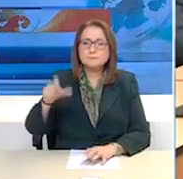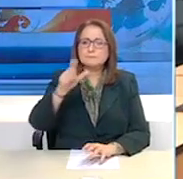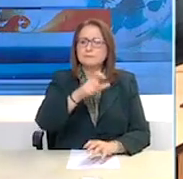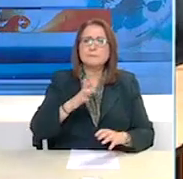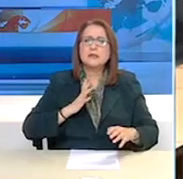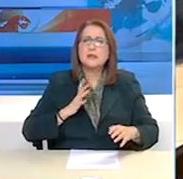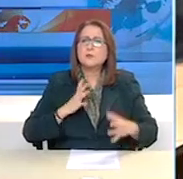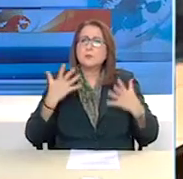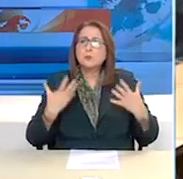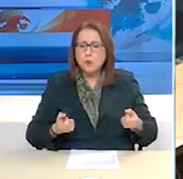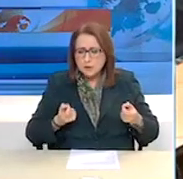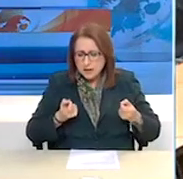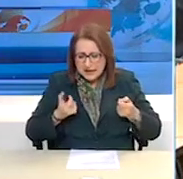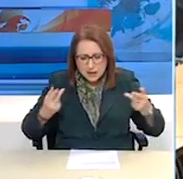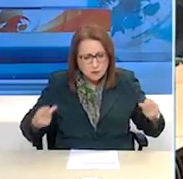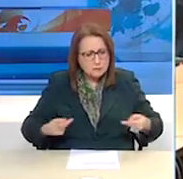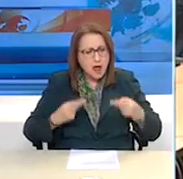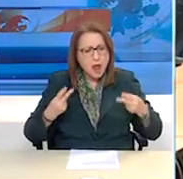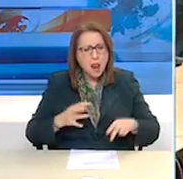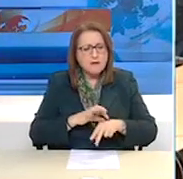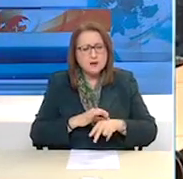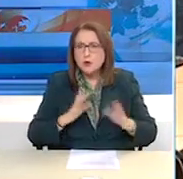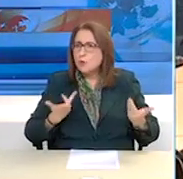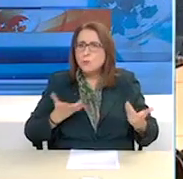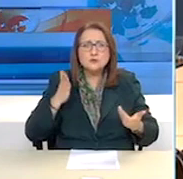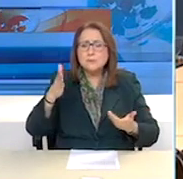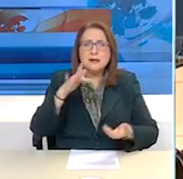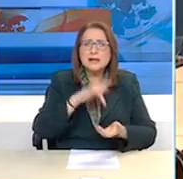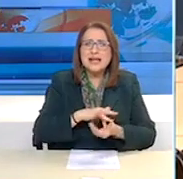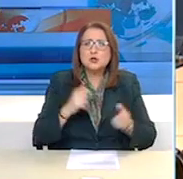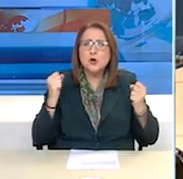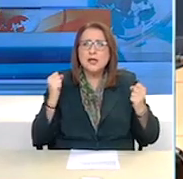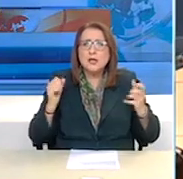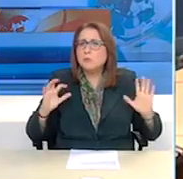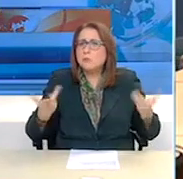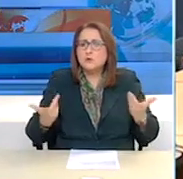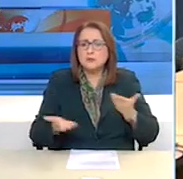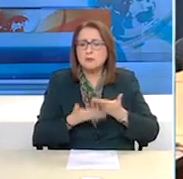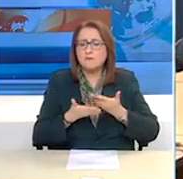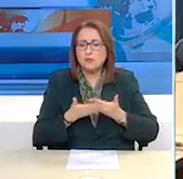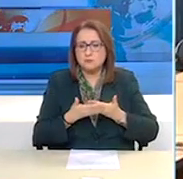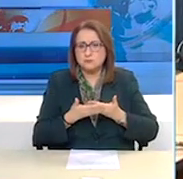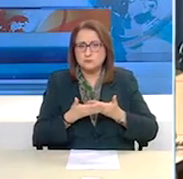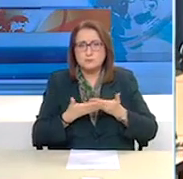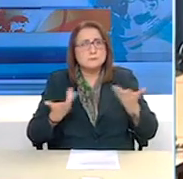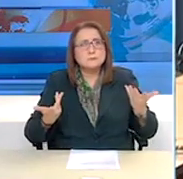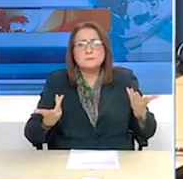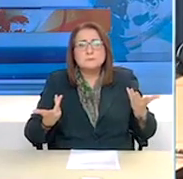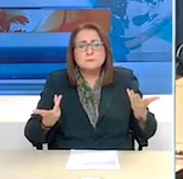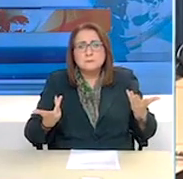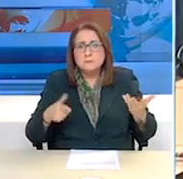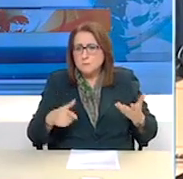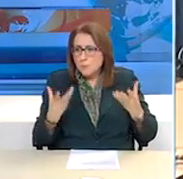συμπτώματα, πώς θα εξυπηρετηθούν από τις δομές της πρωτοβάθμιας φροντίδας υγείας και πώς αυτές θα λειτουργήσουν αποτελεσματικά τη στιγμή που